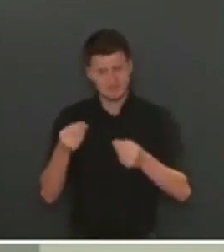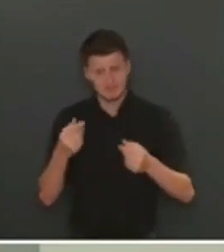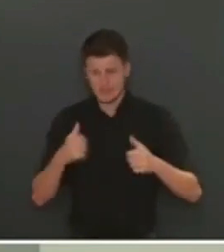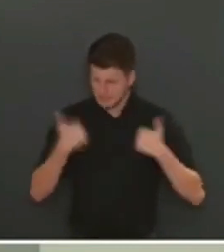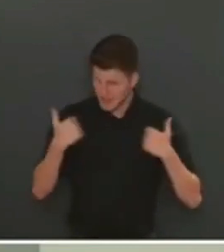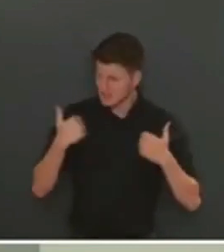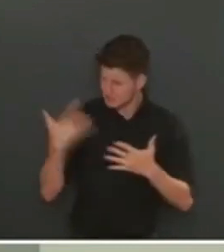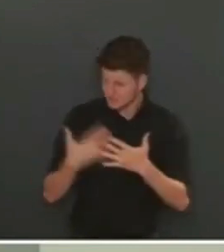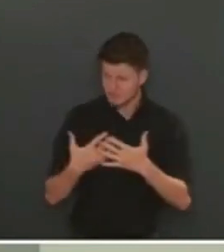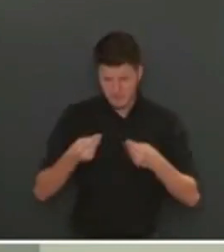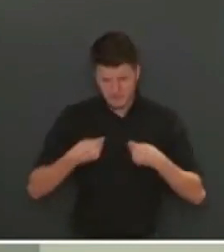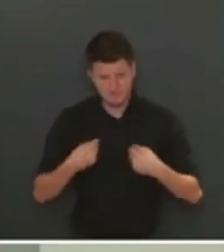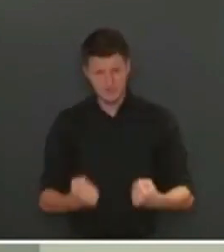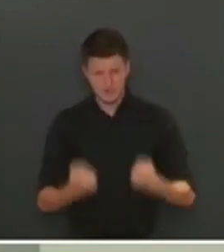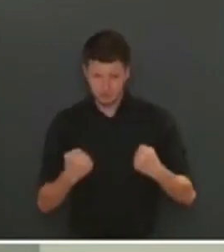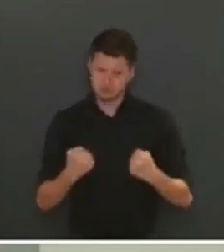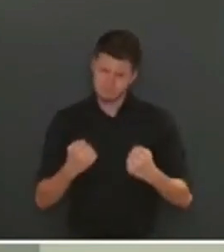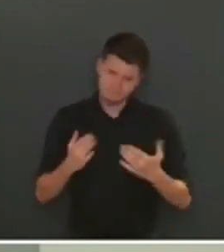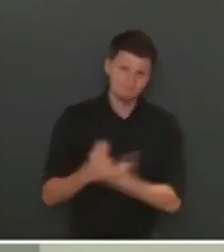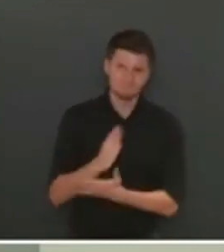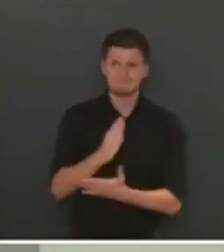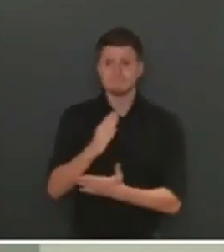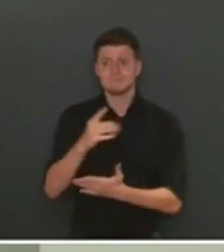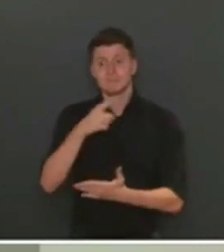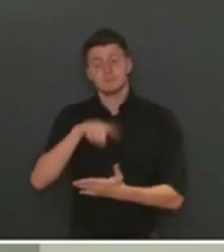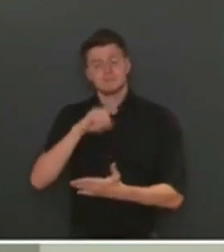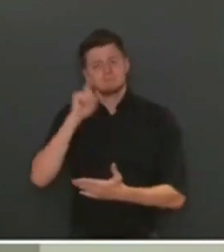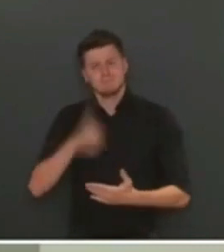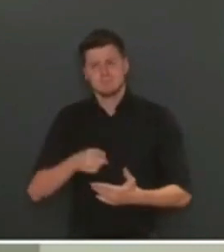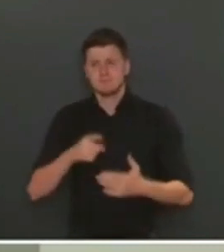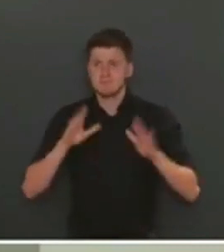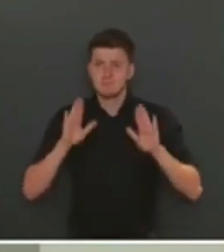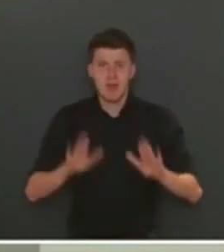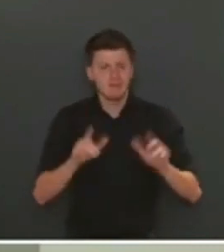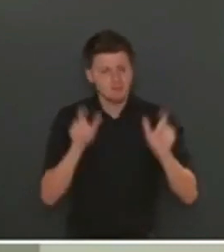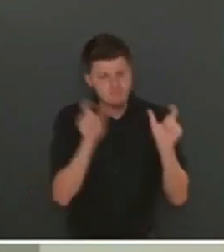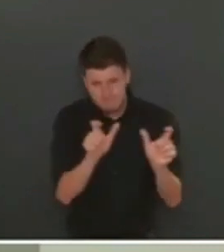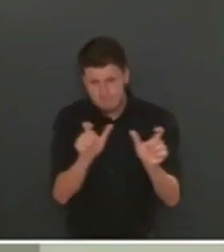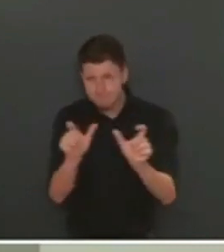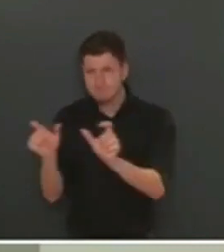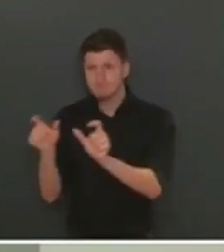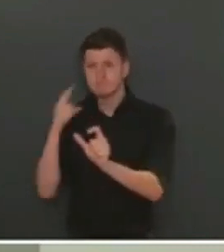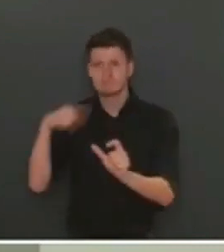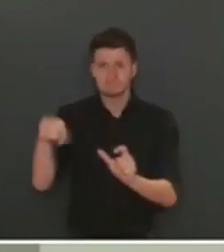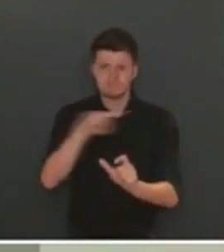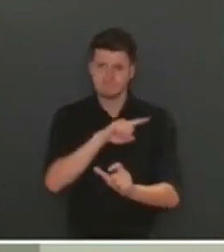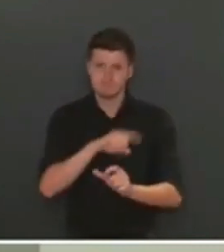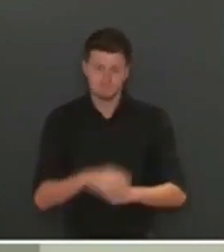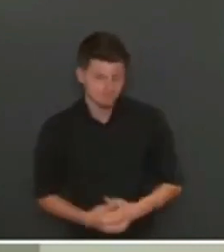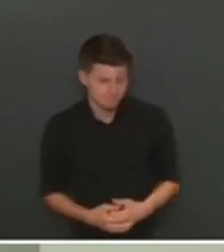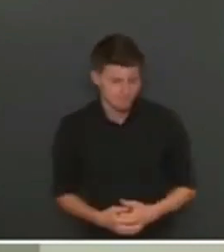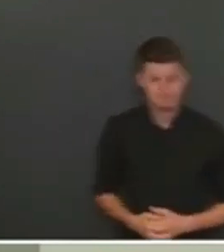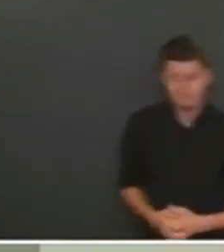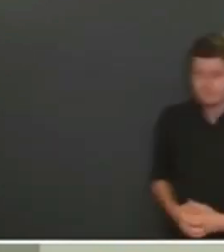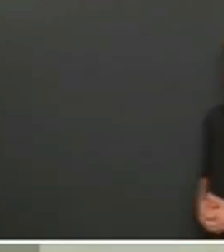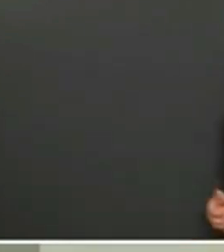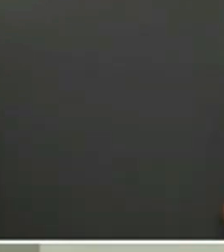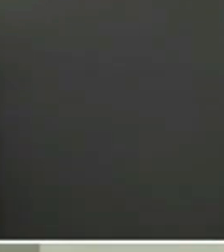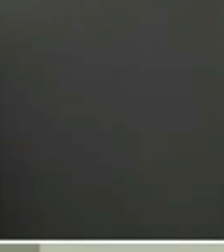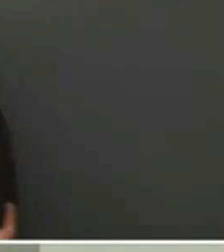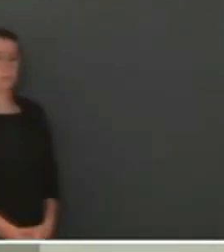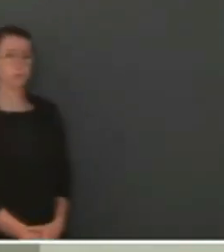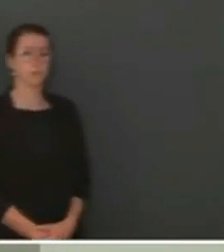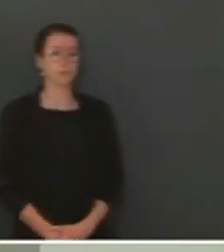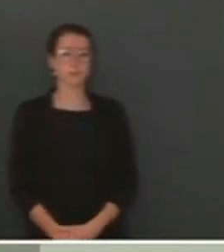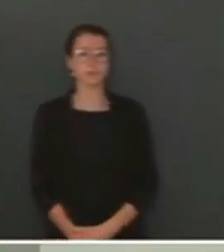كانت تدخل ولكن كيد دخلو الزوج ولكن كل واحد خاص يكون شاد الكروسة ما يدخلش كروسة واحدة دابار قانون جديد غادي يعني